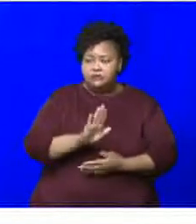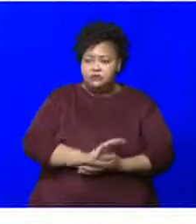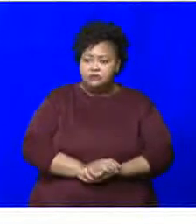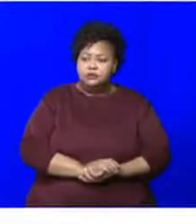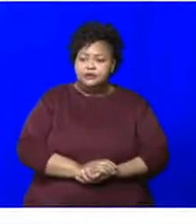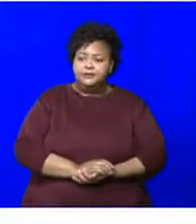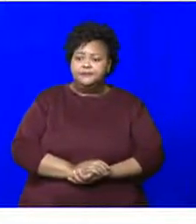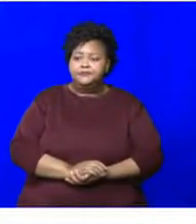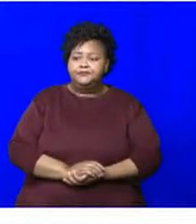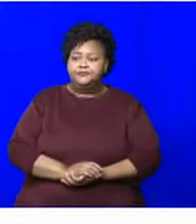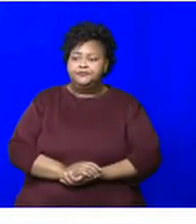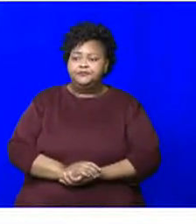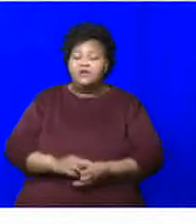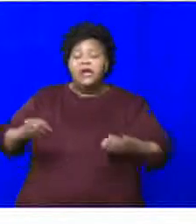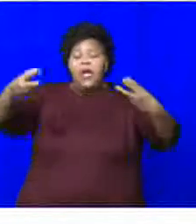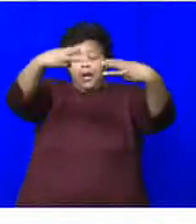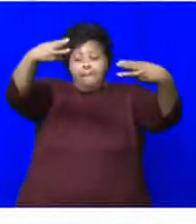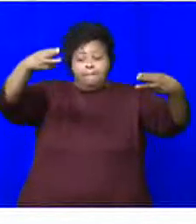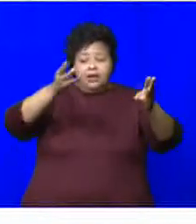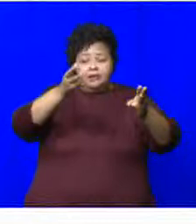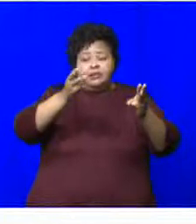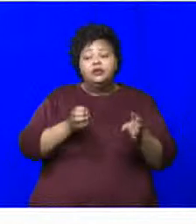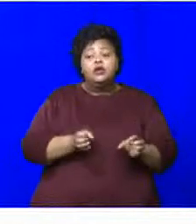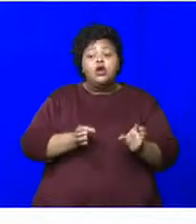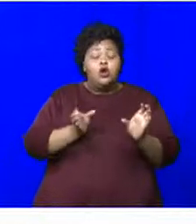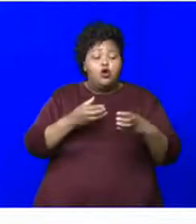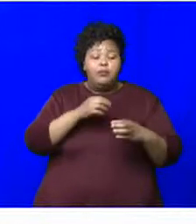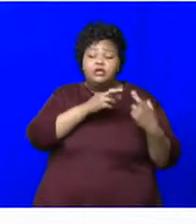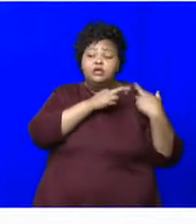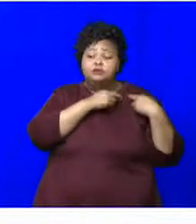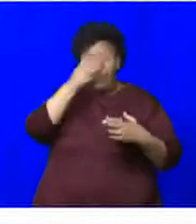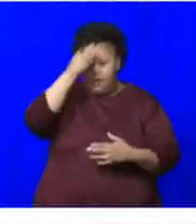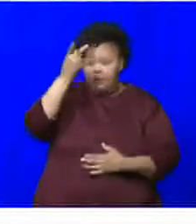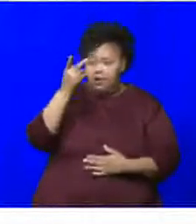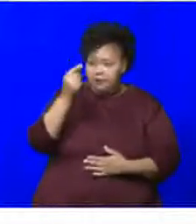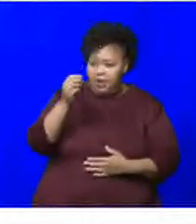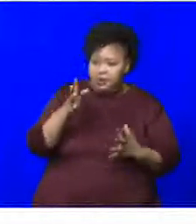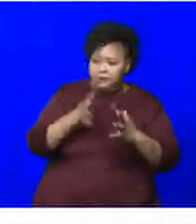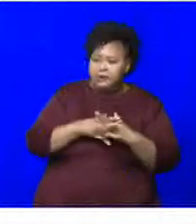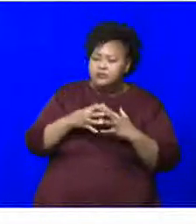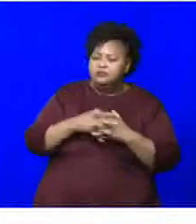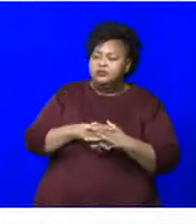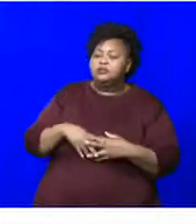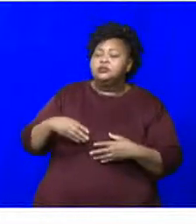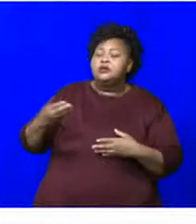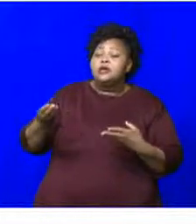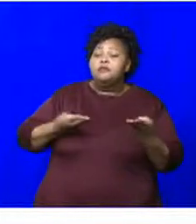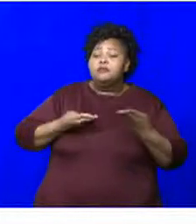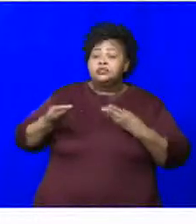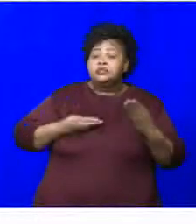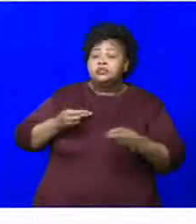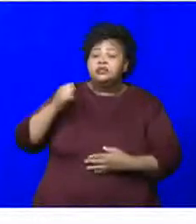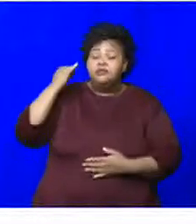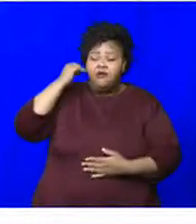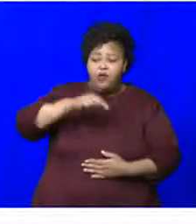kusebenta kwetimali tembuso i-PAC ngemakhasimende layikweletako kusukela